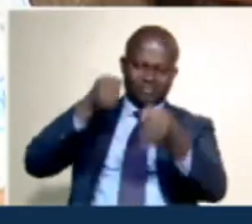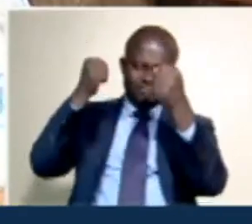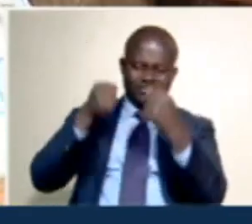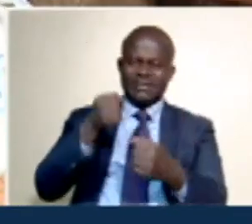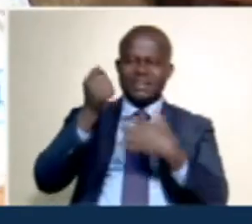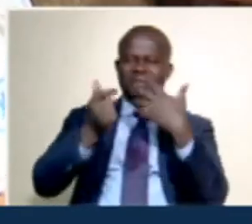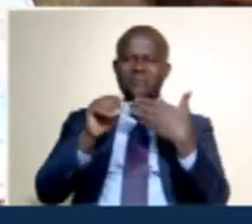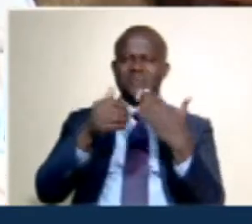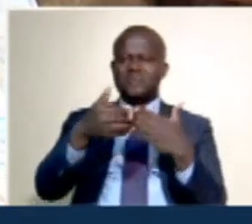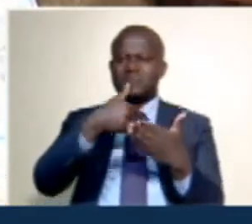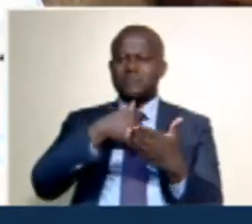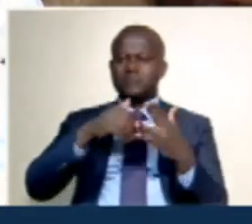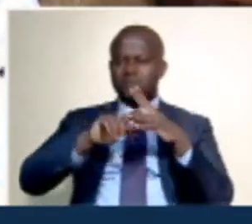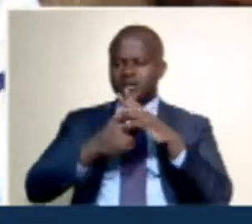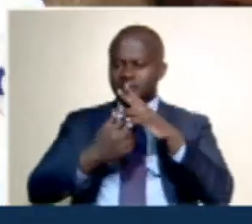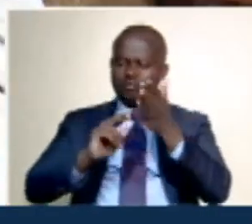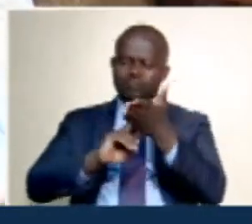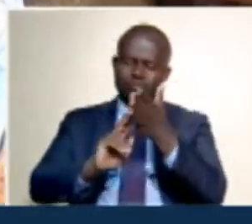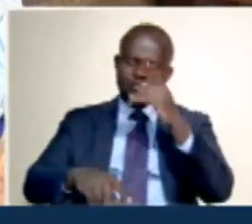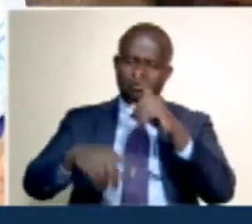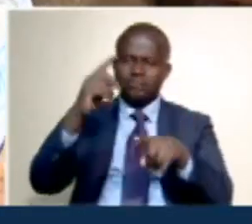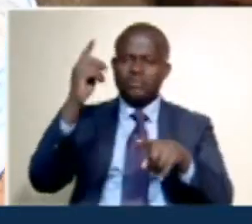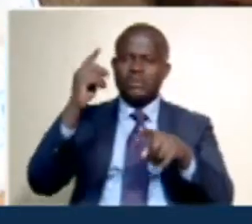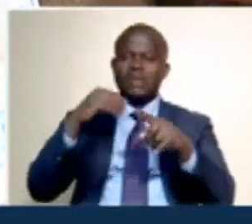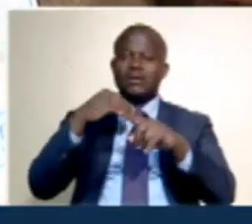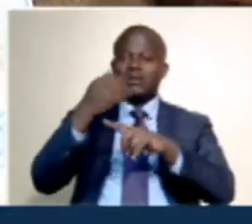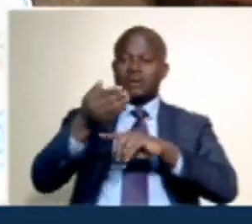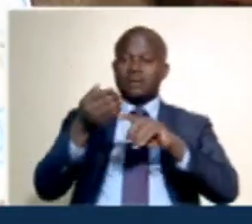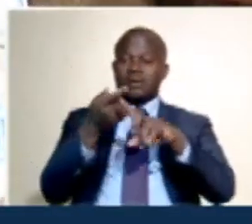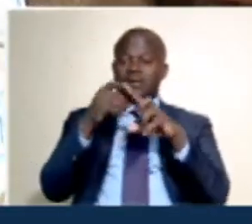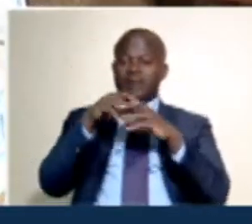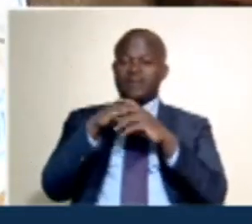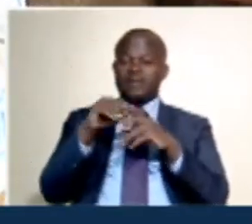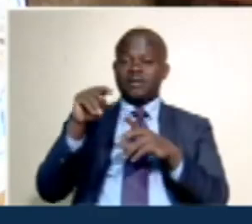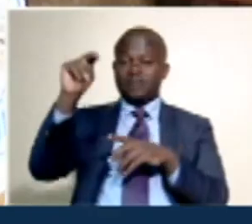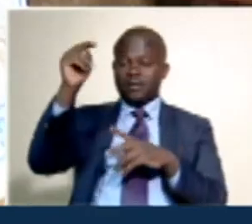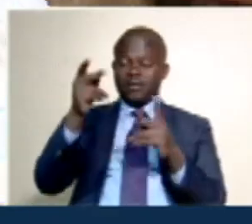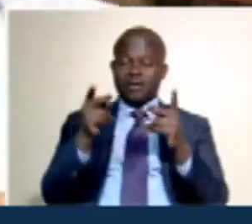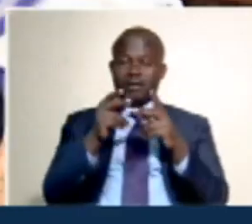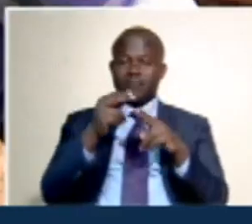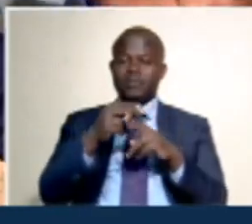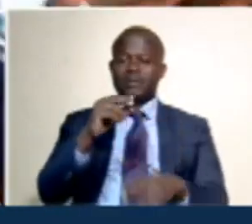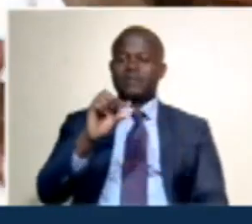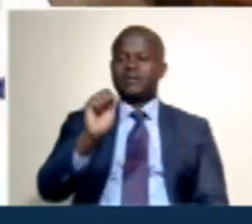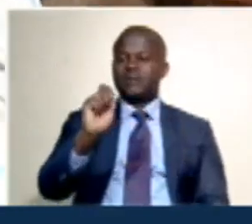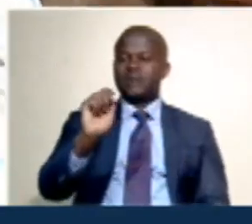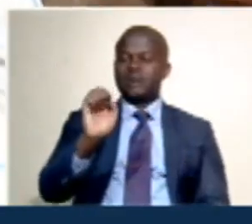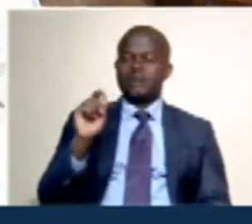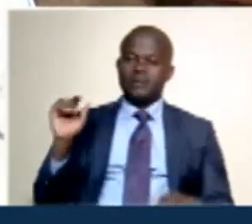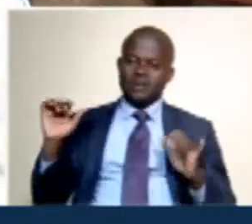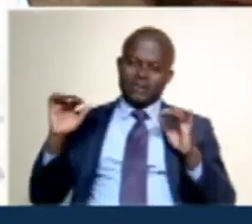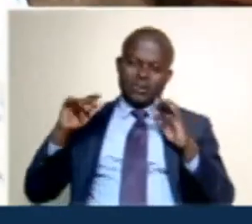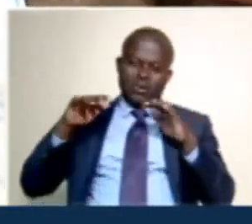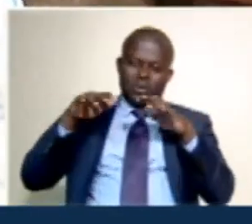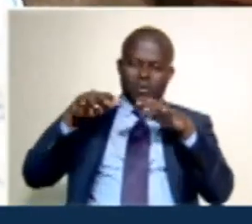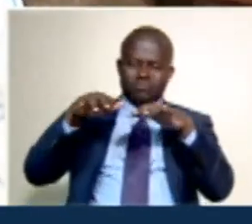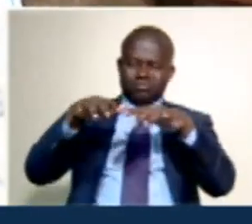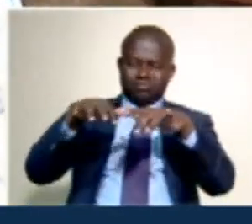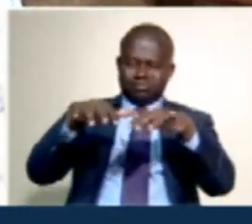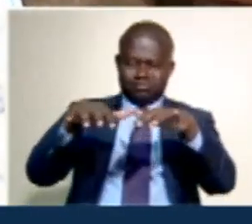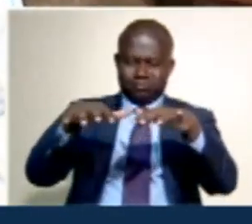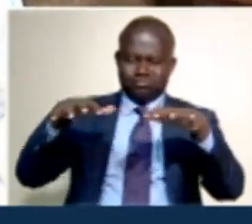bafite byose nuko batangiye kubyicisha noneho baturuka igice cyaruguru cyahantu yitwa mu gateko baraza bandagara mu bantu